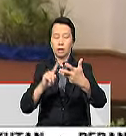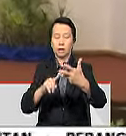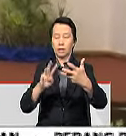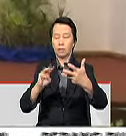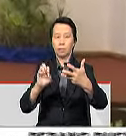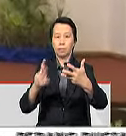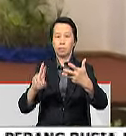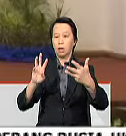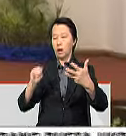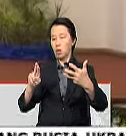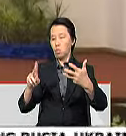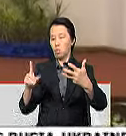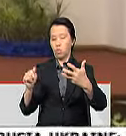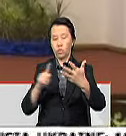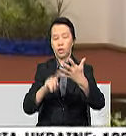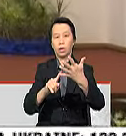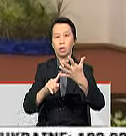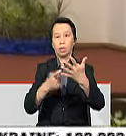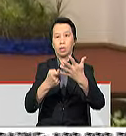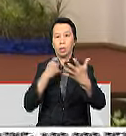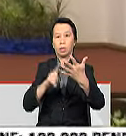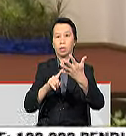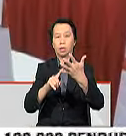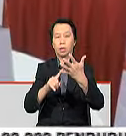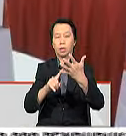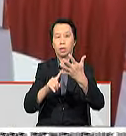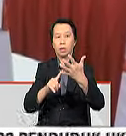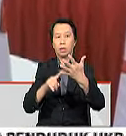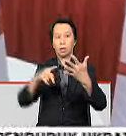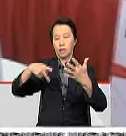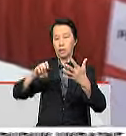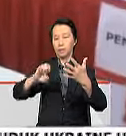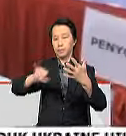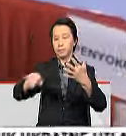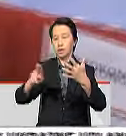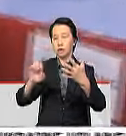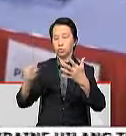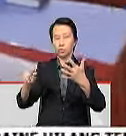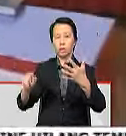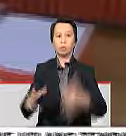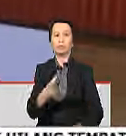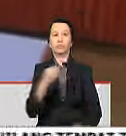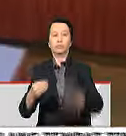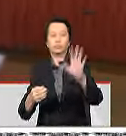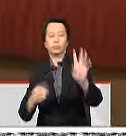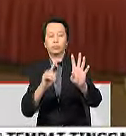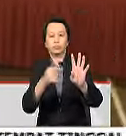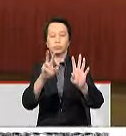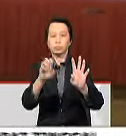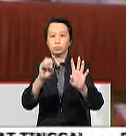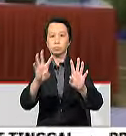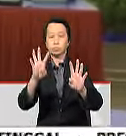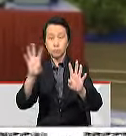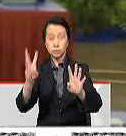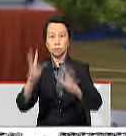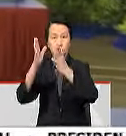Bakar, Parti Muda, dan Muhammad Riyas Tan Sri Muhammad Hashim yang mewakili Parti Pejuang. Seramai 76,004 pengundi berdaftar di Dun